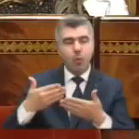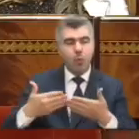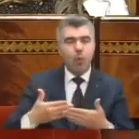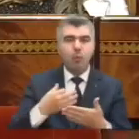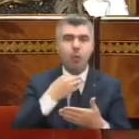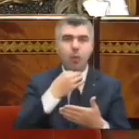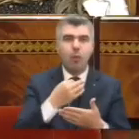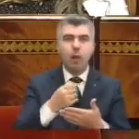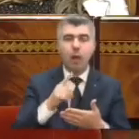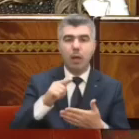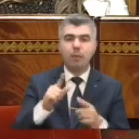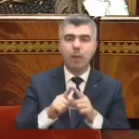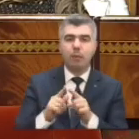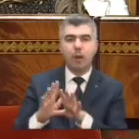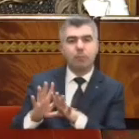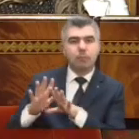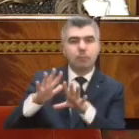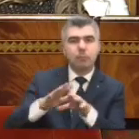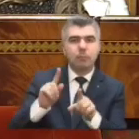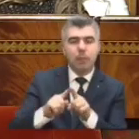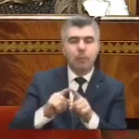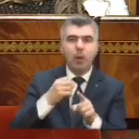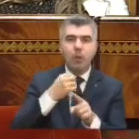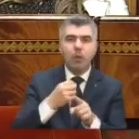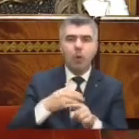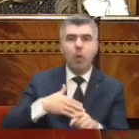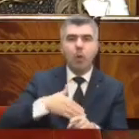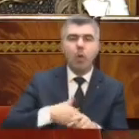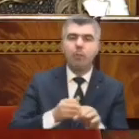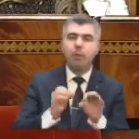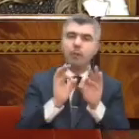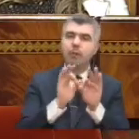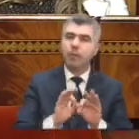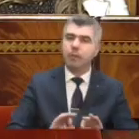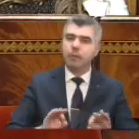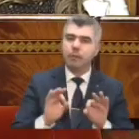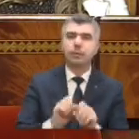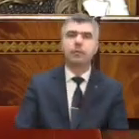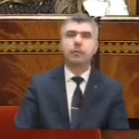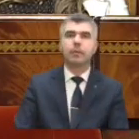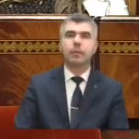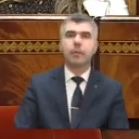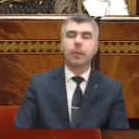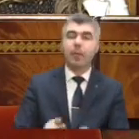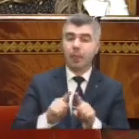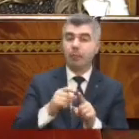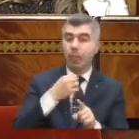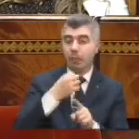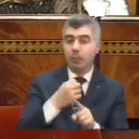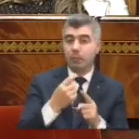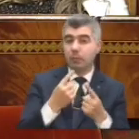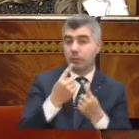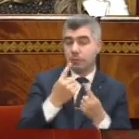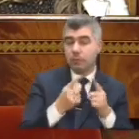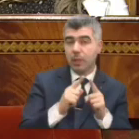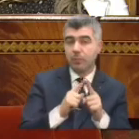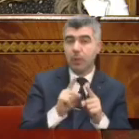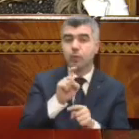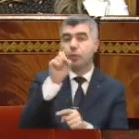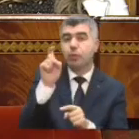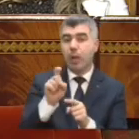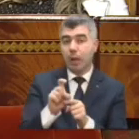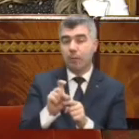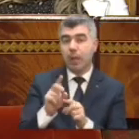عن كارثة طبيعية ولم تعرجوا على إقليم قوليميم، رغم أنها كانت فرصة للحديث عما وقع بجماعة